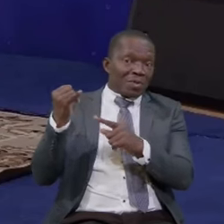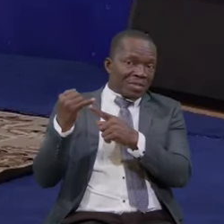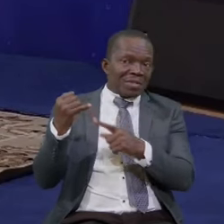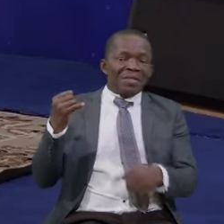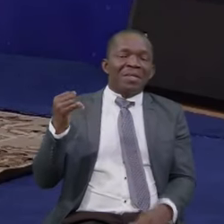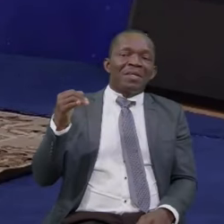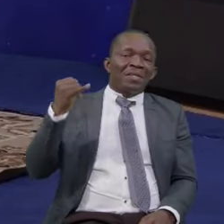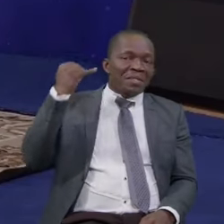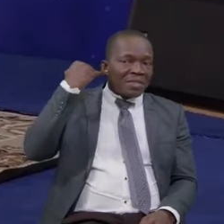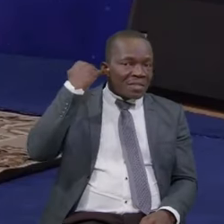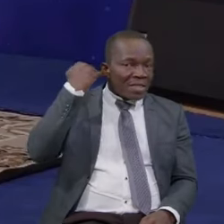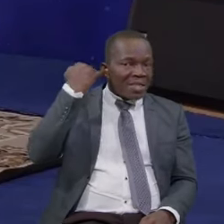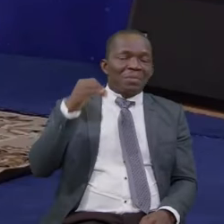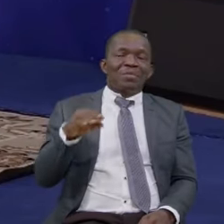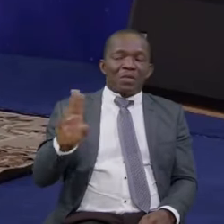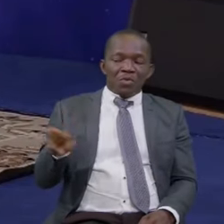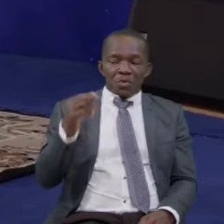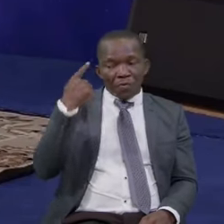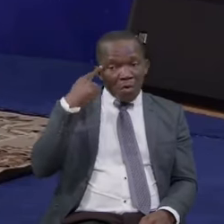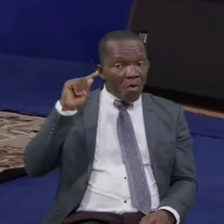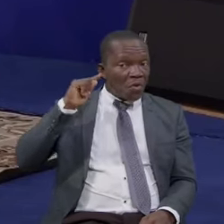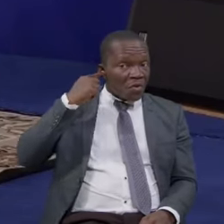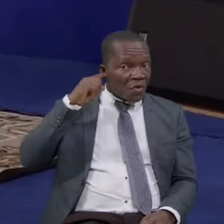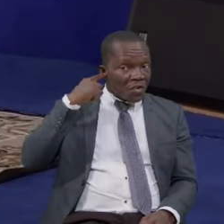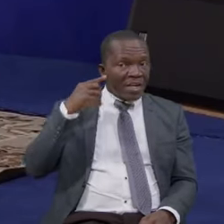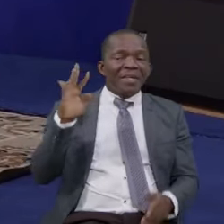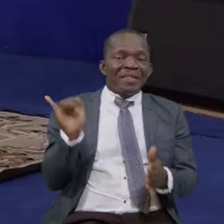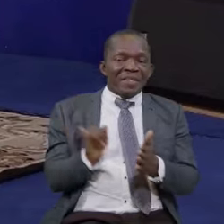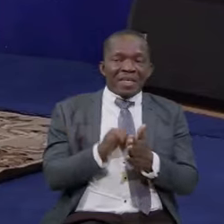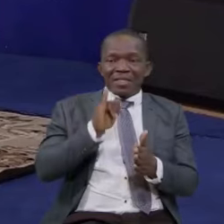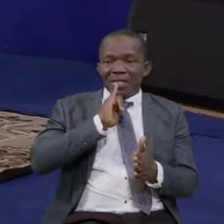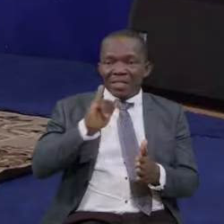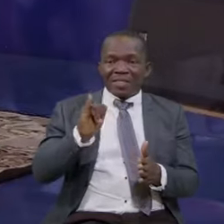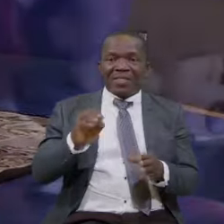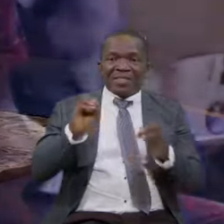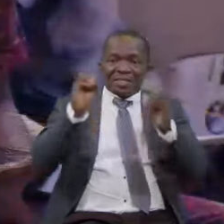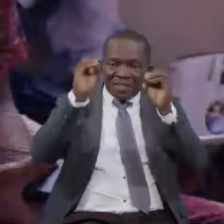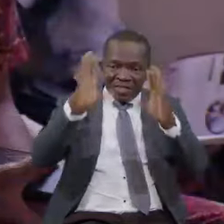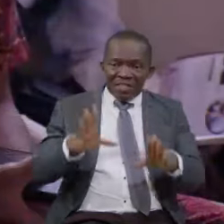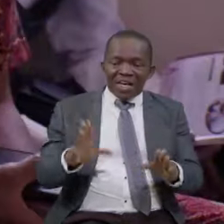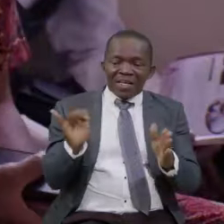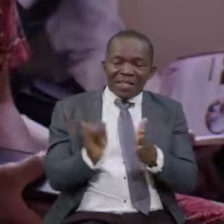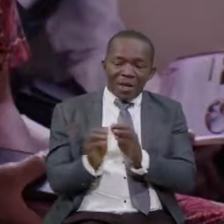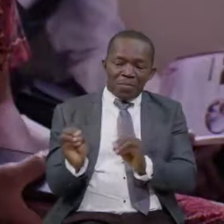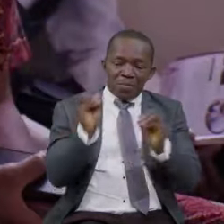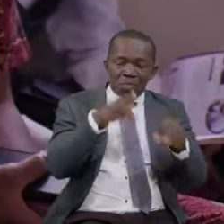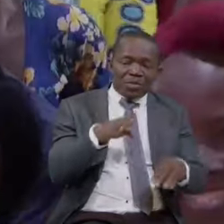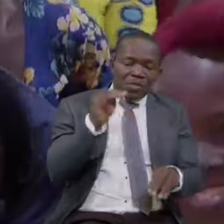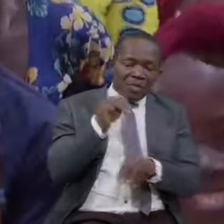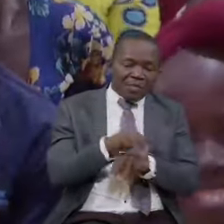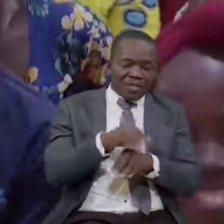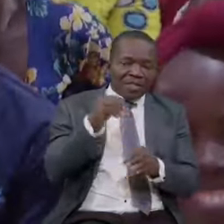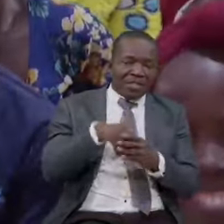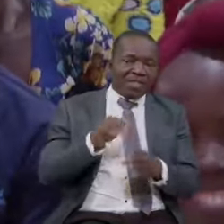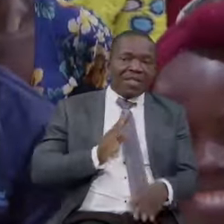gratter l'oreille quand il a quelque chose grate ça c'est l'enseignant qui met le message dans ton oreille il a donné